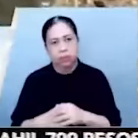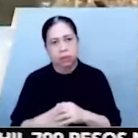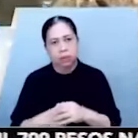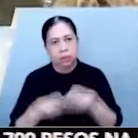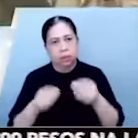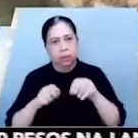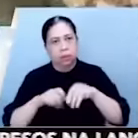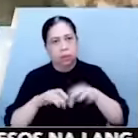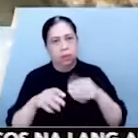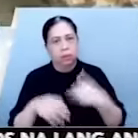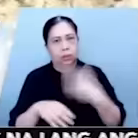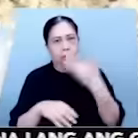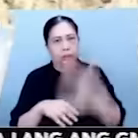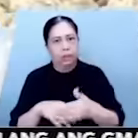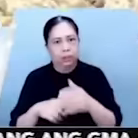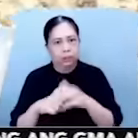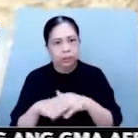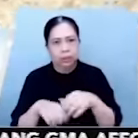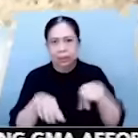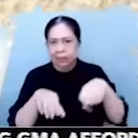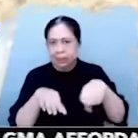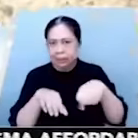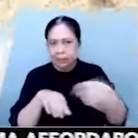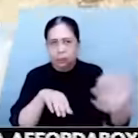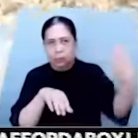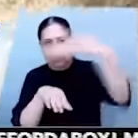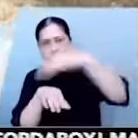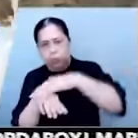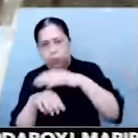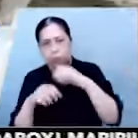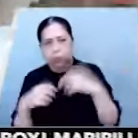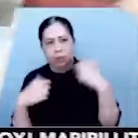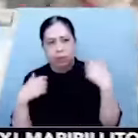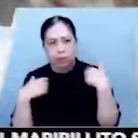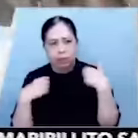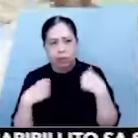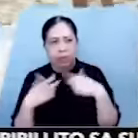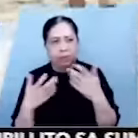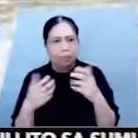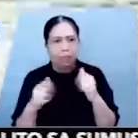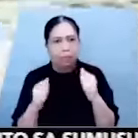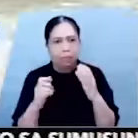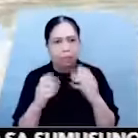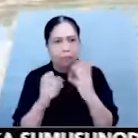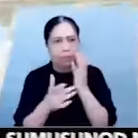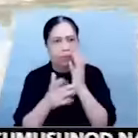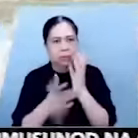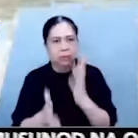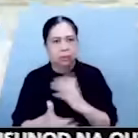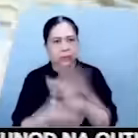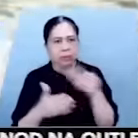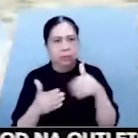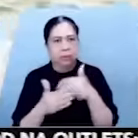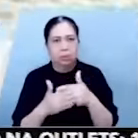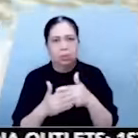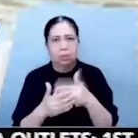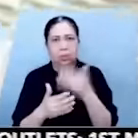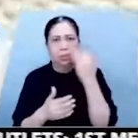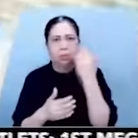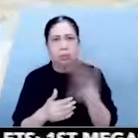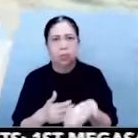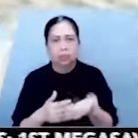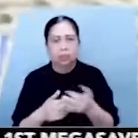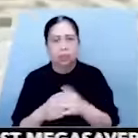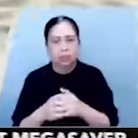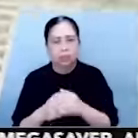kasunod nitong kolong-kolong o tricycle na may sakay na tatlong aircon technician. Lahat sila nasawi. Sugatan at